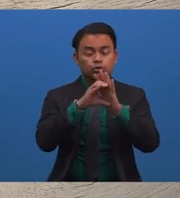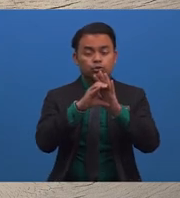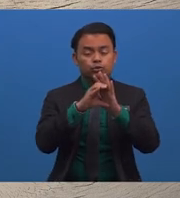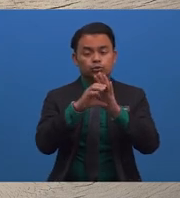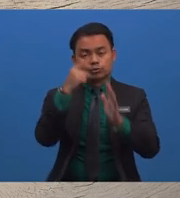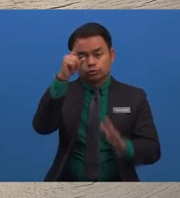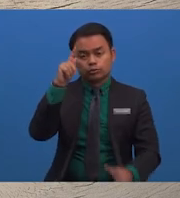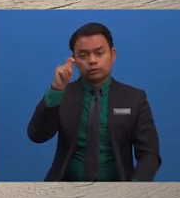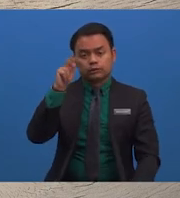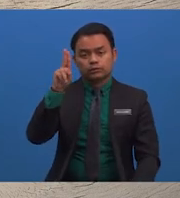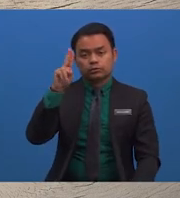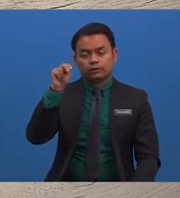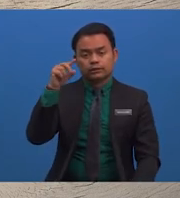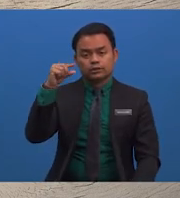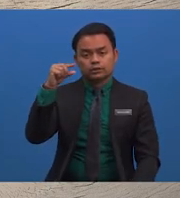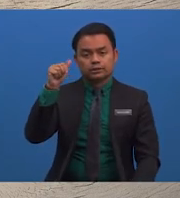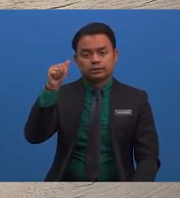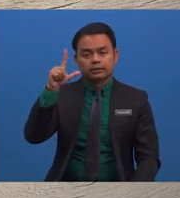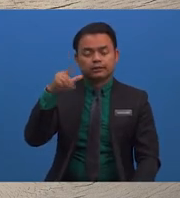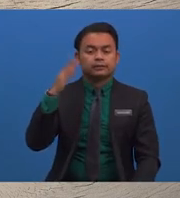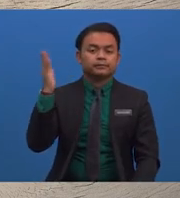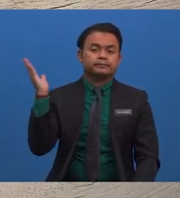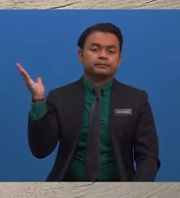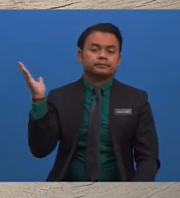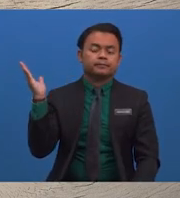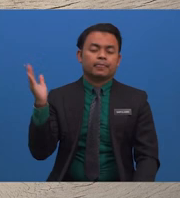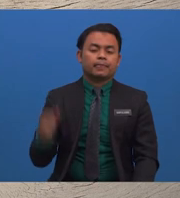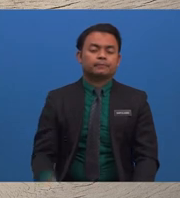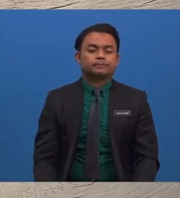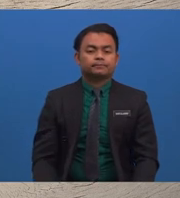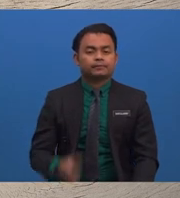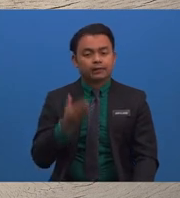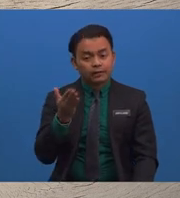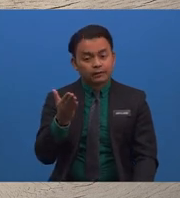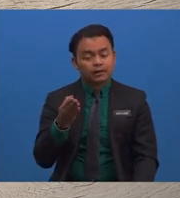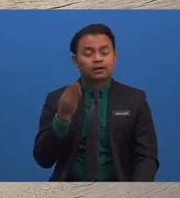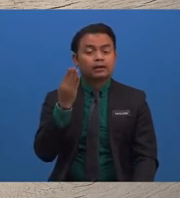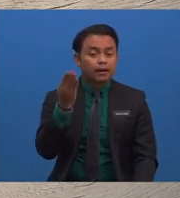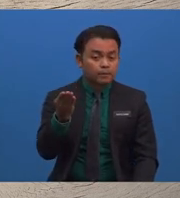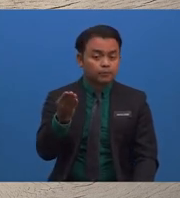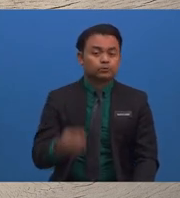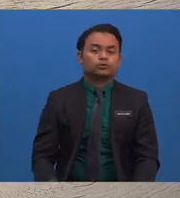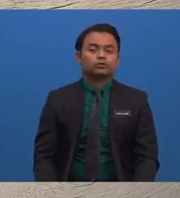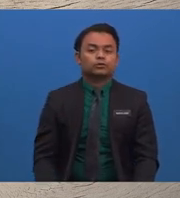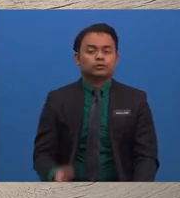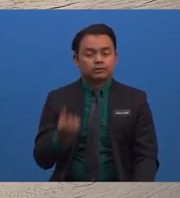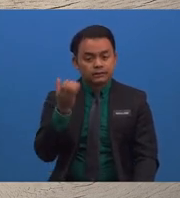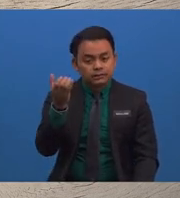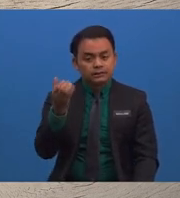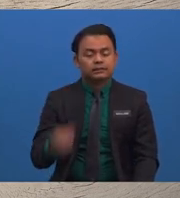ialah anda, kamu, engkau, encik, tuanku, tuan